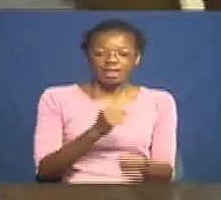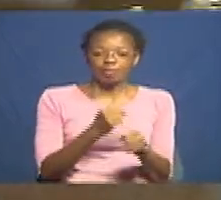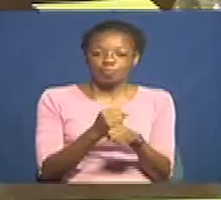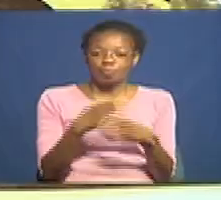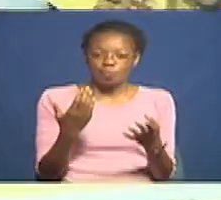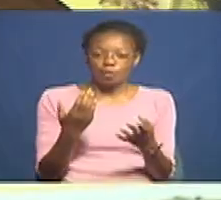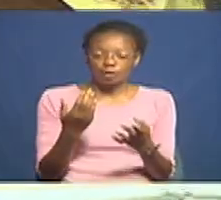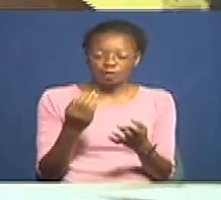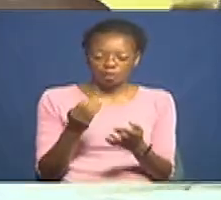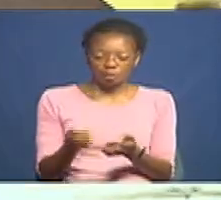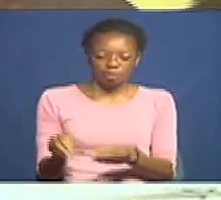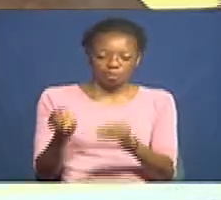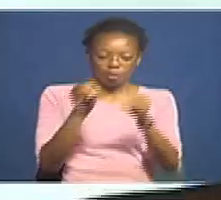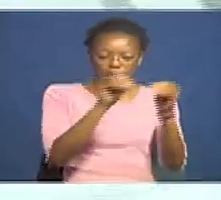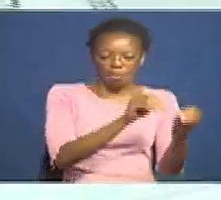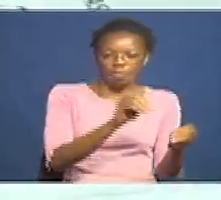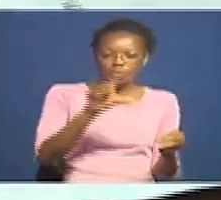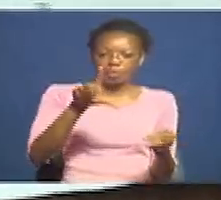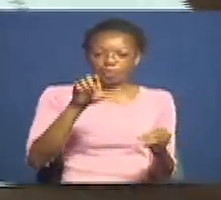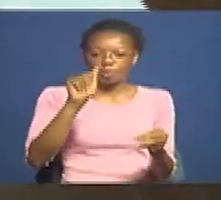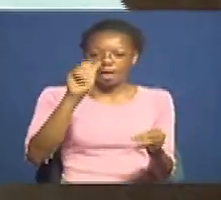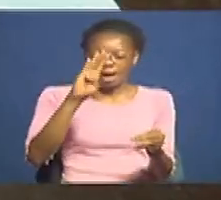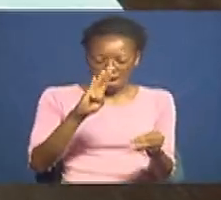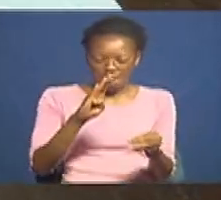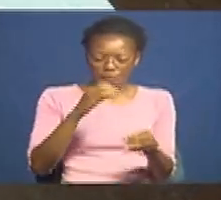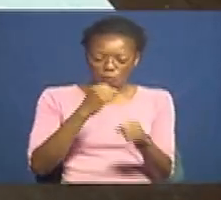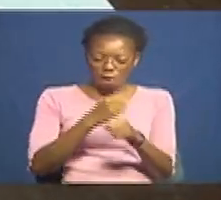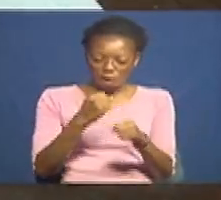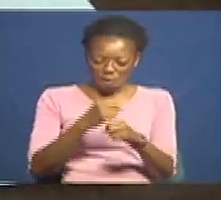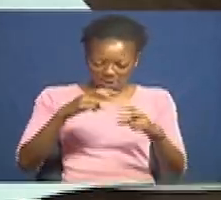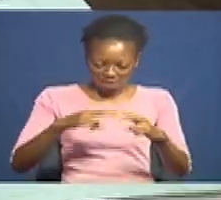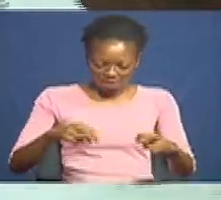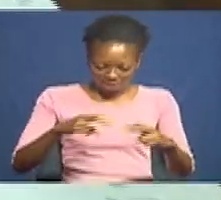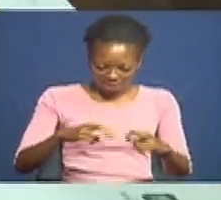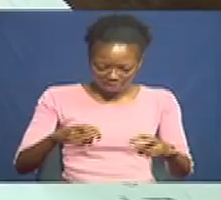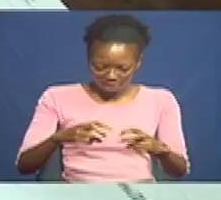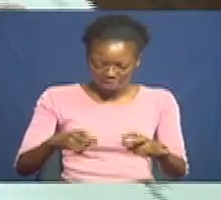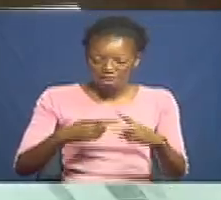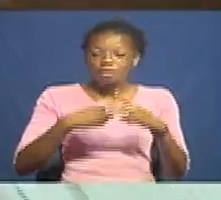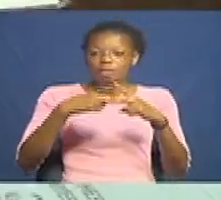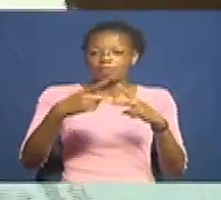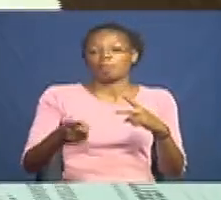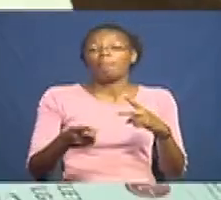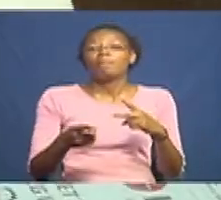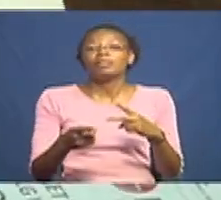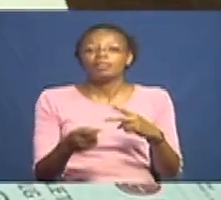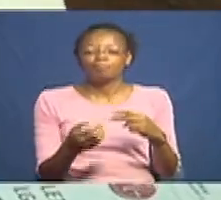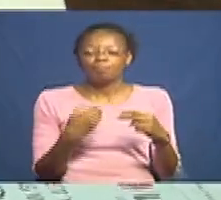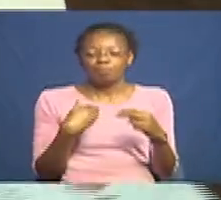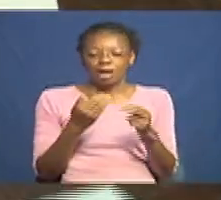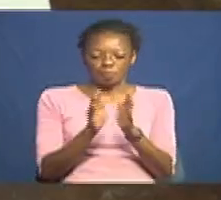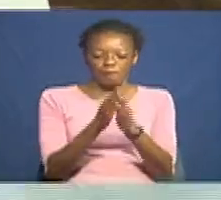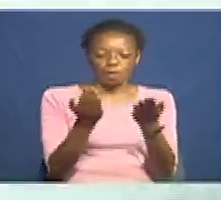unaanza. Kuna vitabu tofauti ambayo tunatumia kuweza kujua kusaidia katika majina. Kusaidia kujua